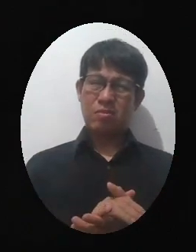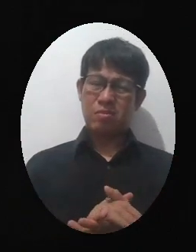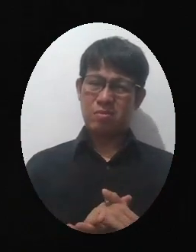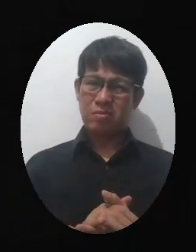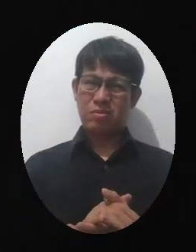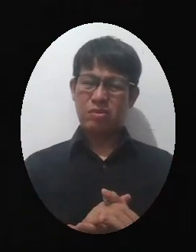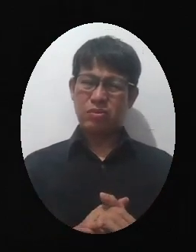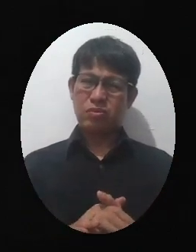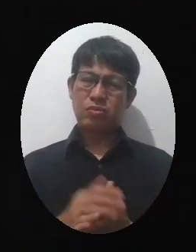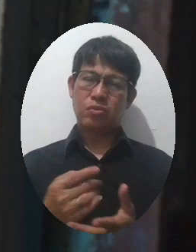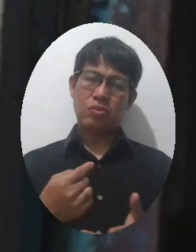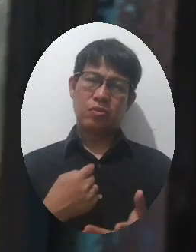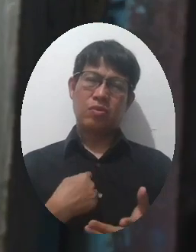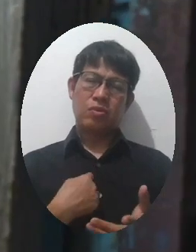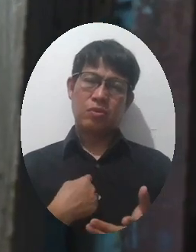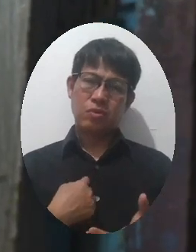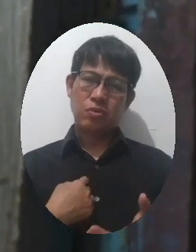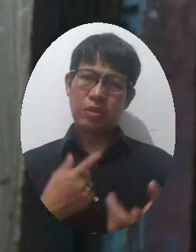Tingin ko po kasi